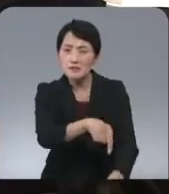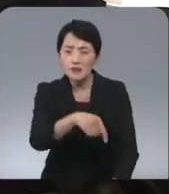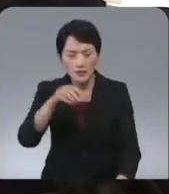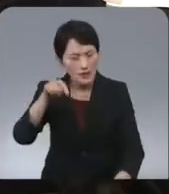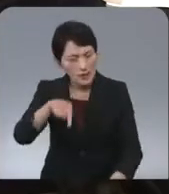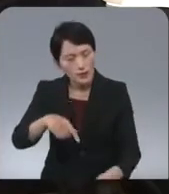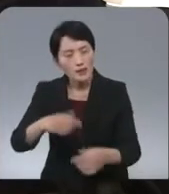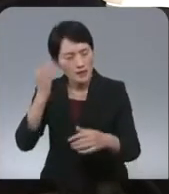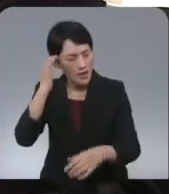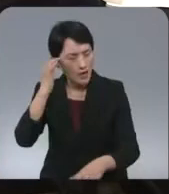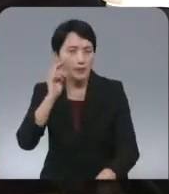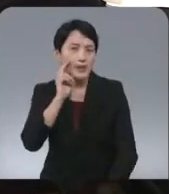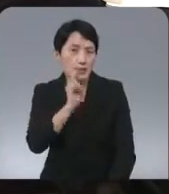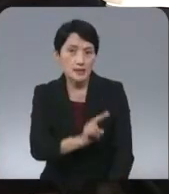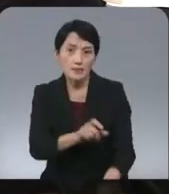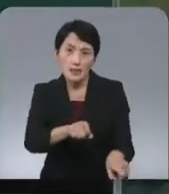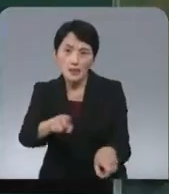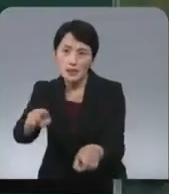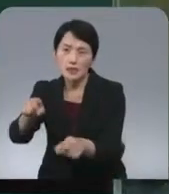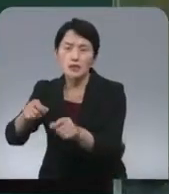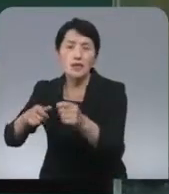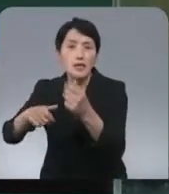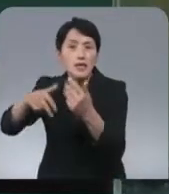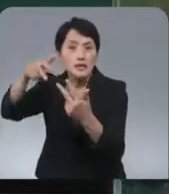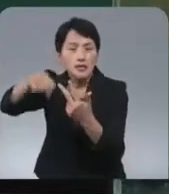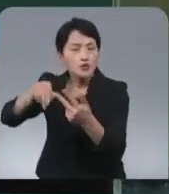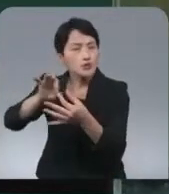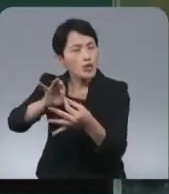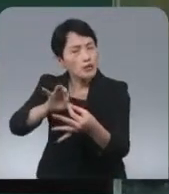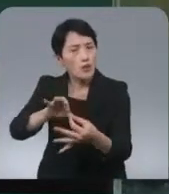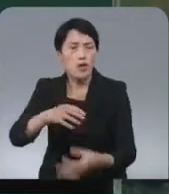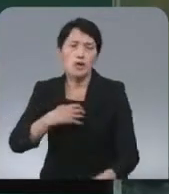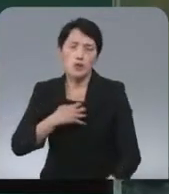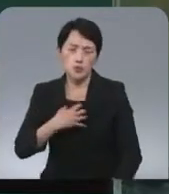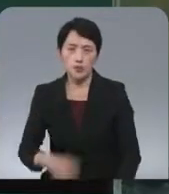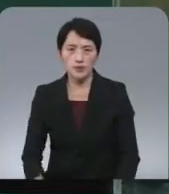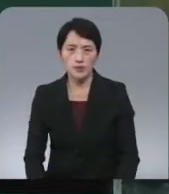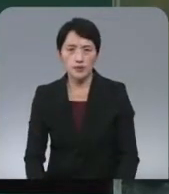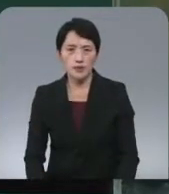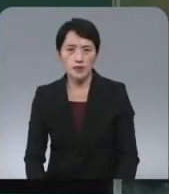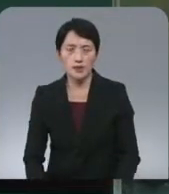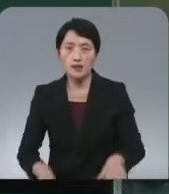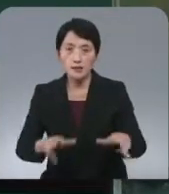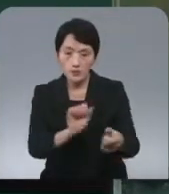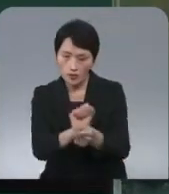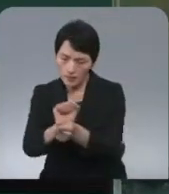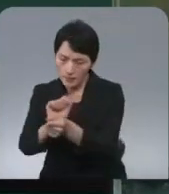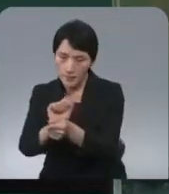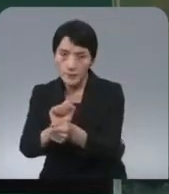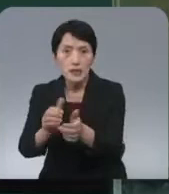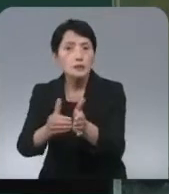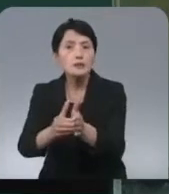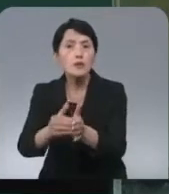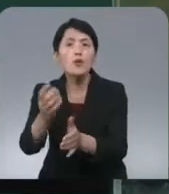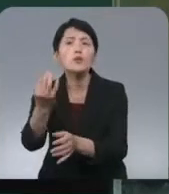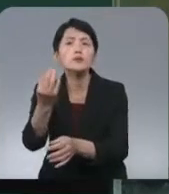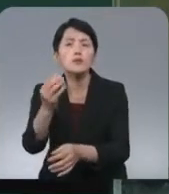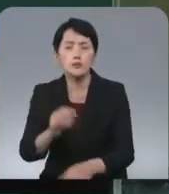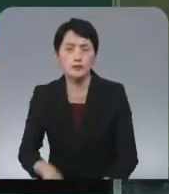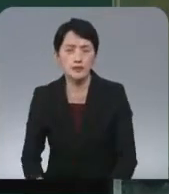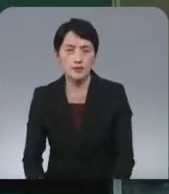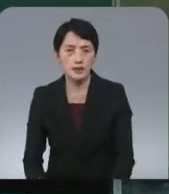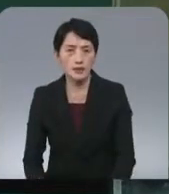экспертами чтобы гарантировать что пересмотрены и правила социального дистанцирования не ускорит распространение коронавирусом